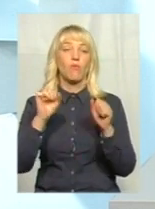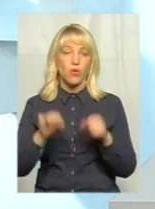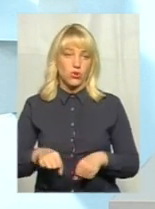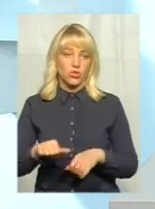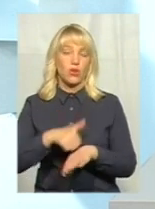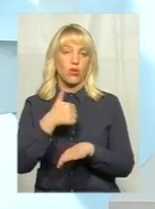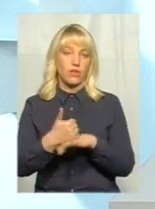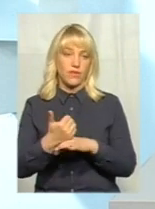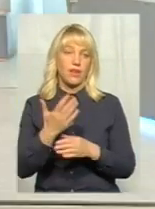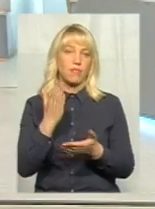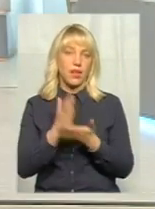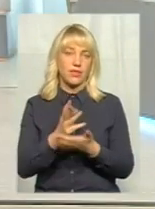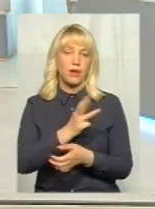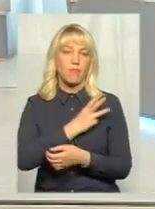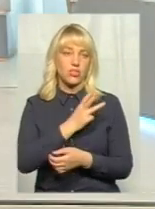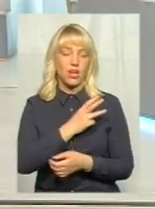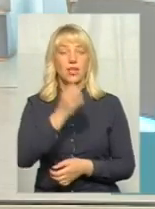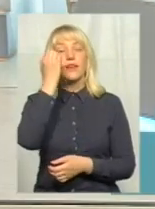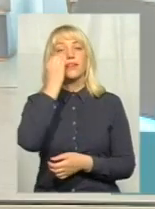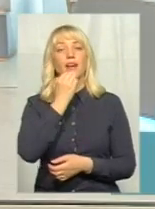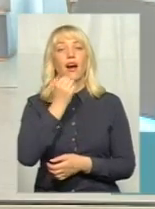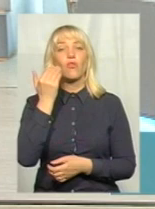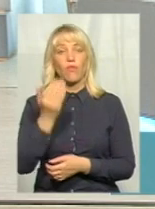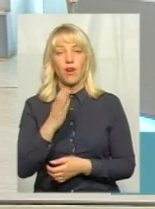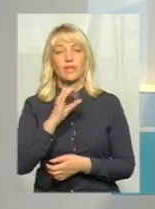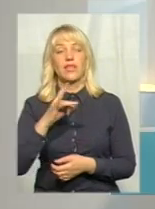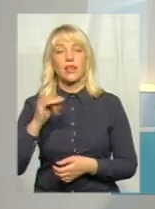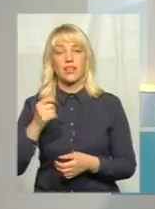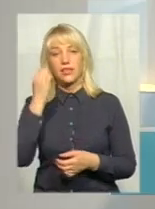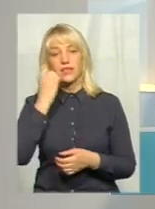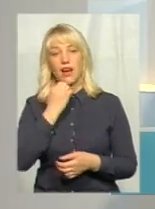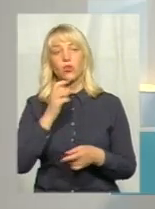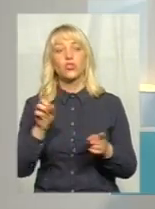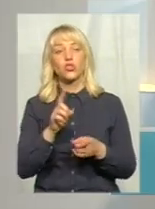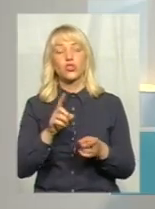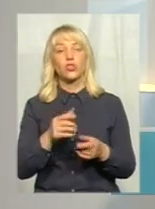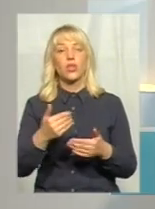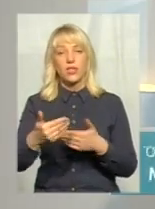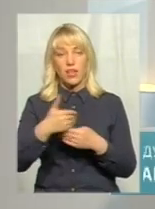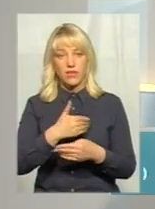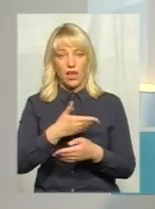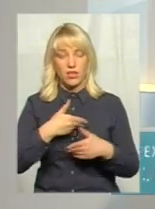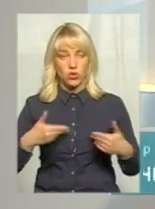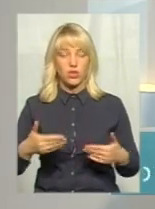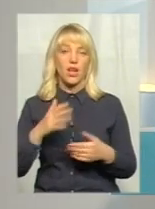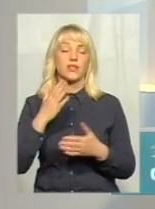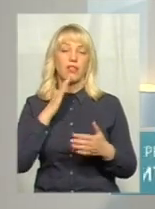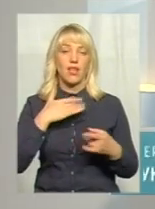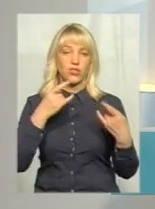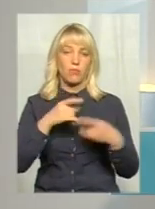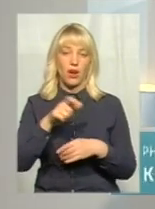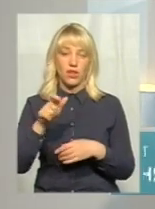перше бажання мати. Дякую вам, пане Сергію. Дякую за те, що сьогодні до нас завітали. Нашим глядачам